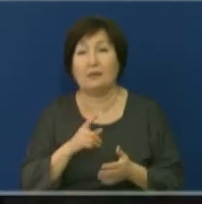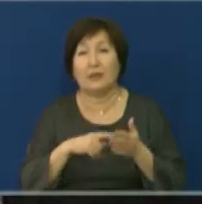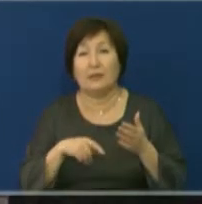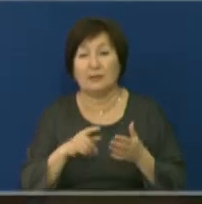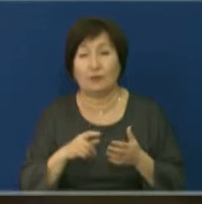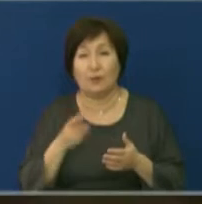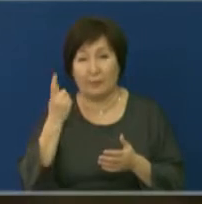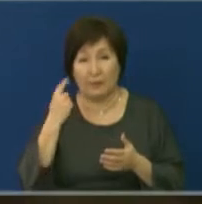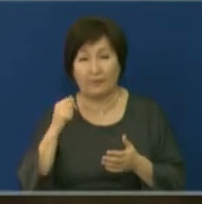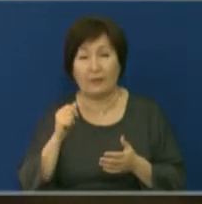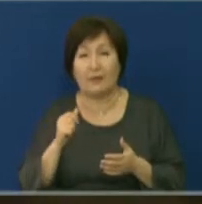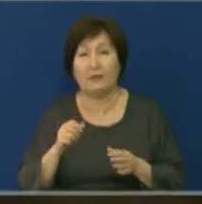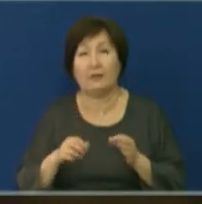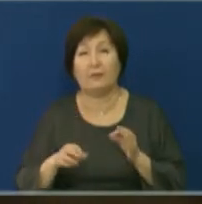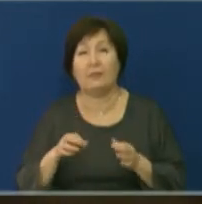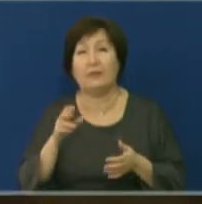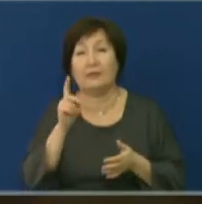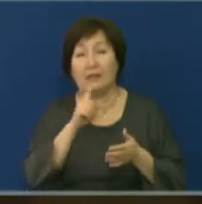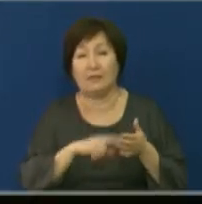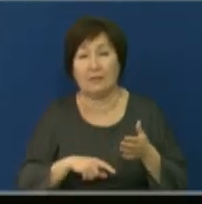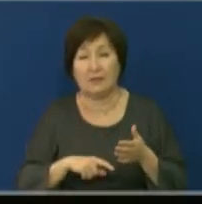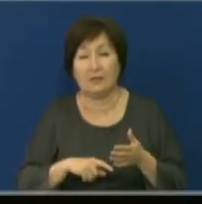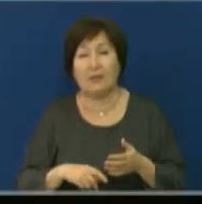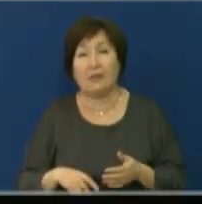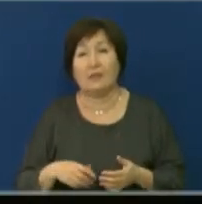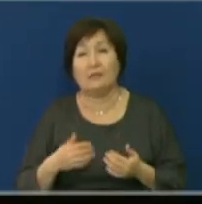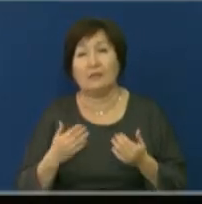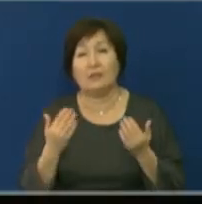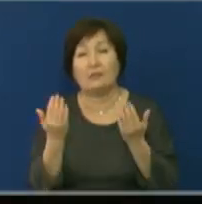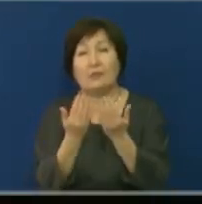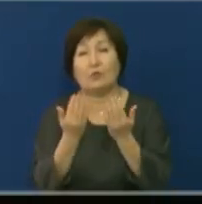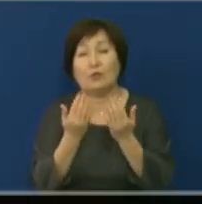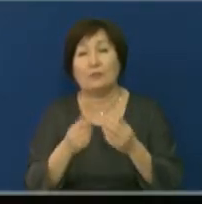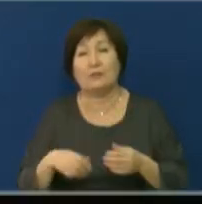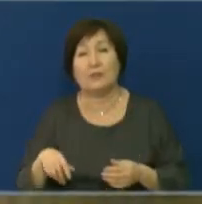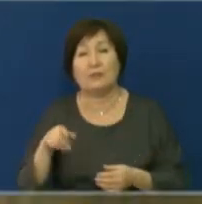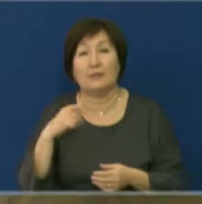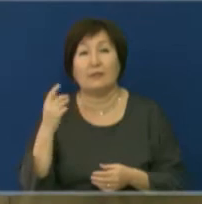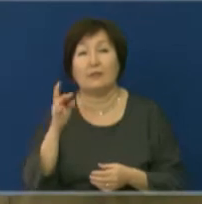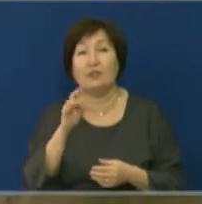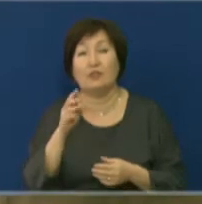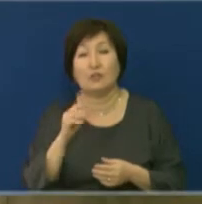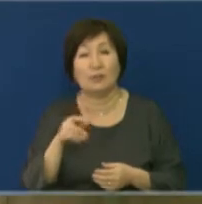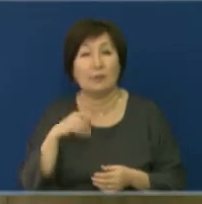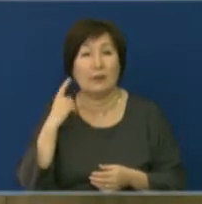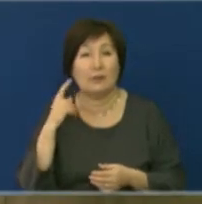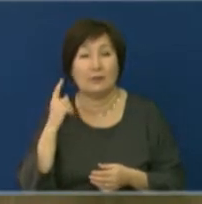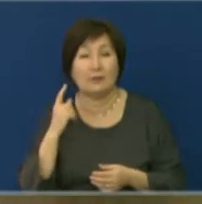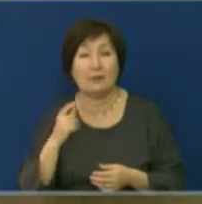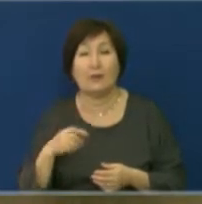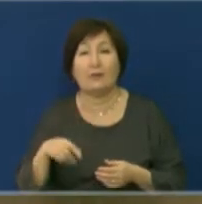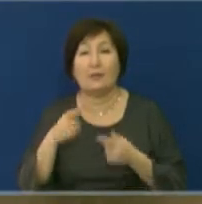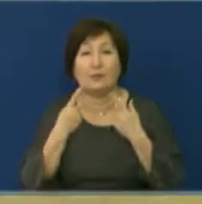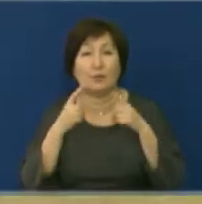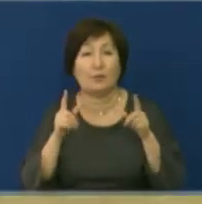нас. Особенности всех поставленных спектаклей, их недавние премьеры и молодые режиссеры. Еще одна особенность этого фестиваля,